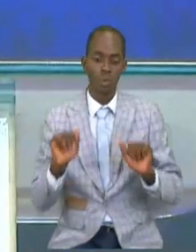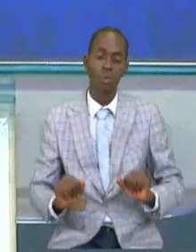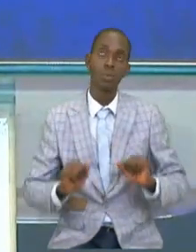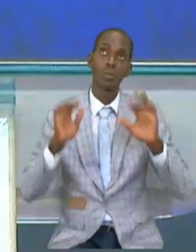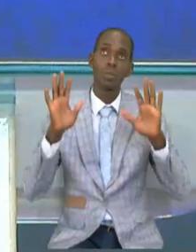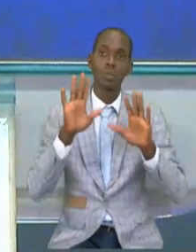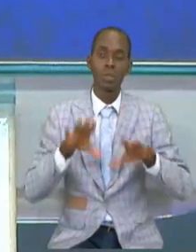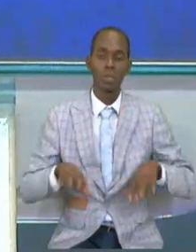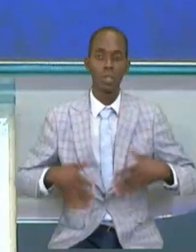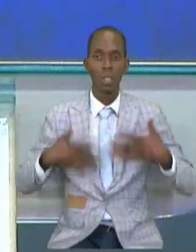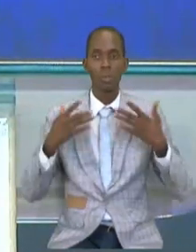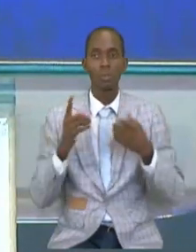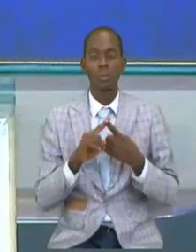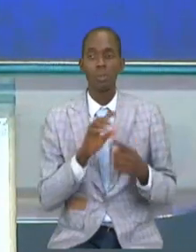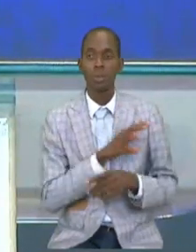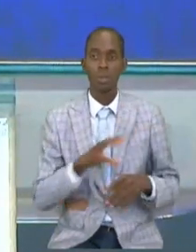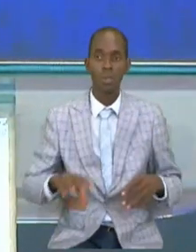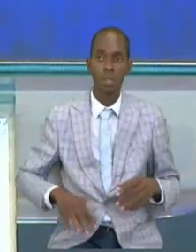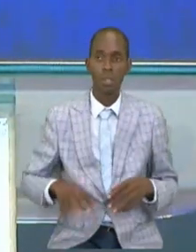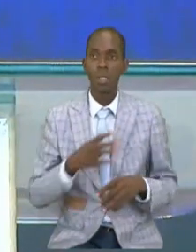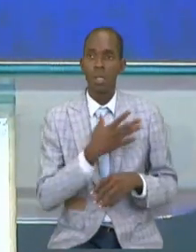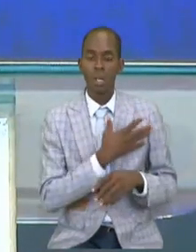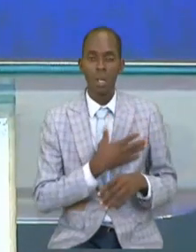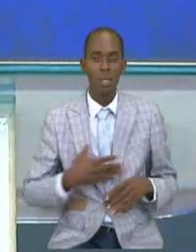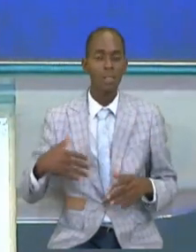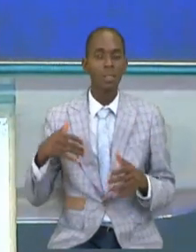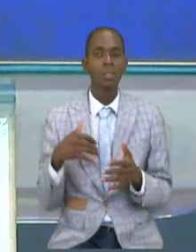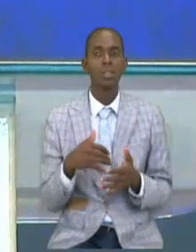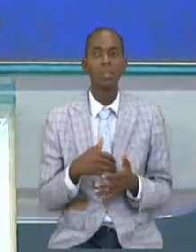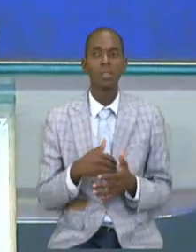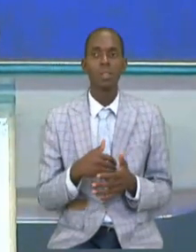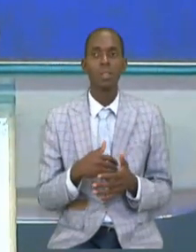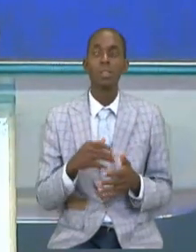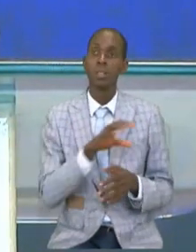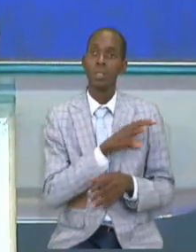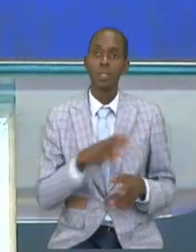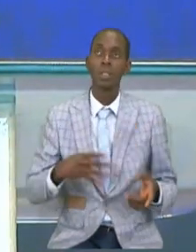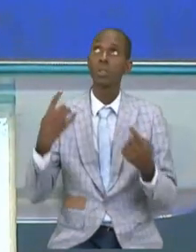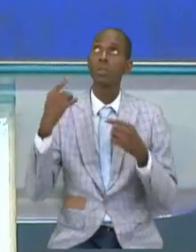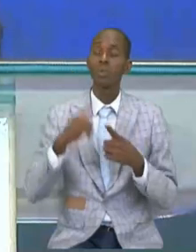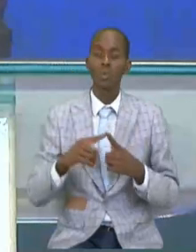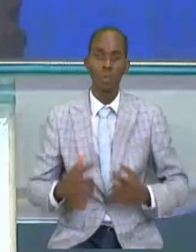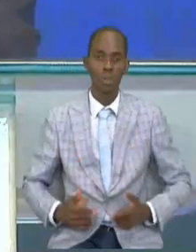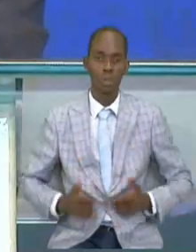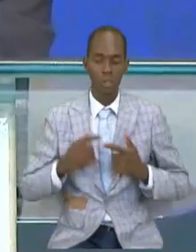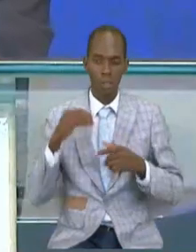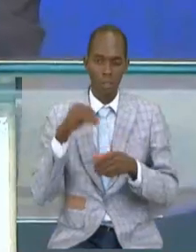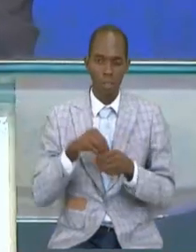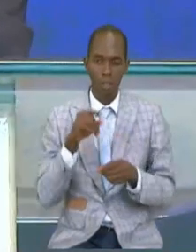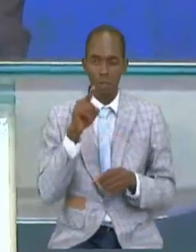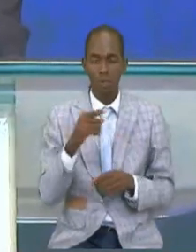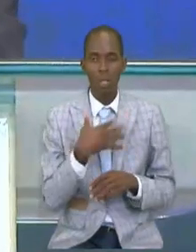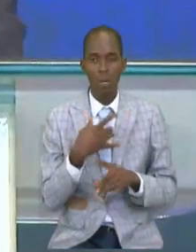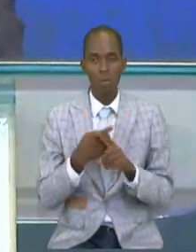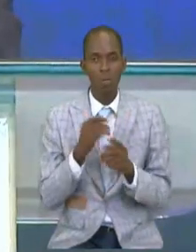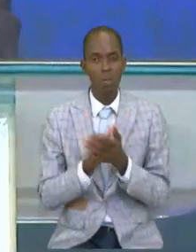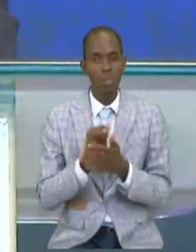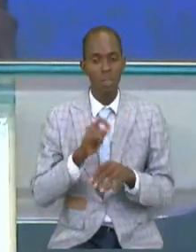Vous donnez votre vie à Christ. Et Christ vient vivre en vous. Depuis